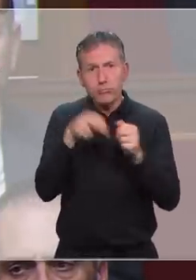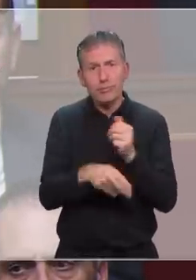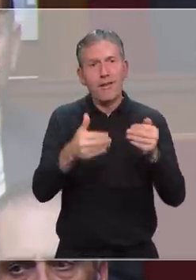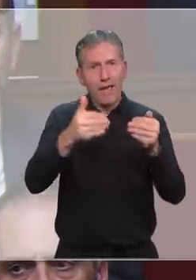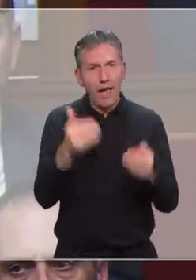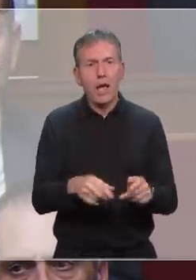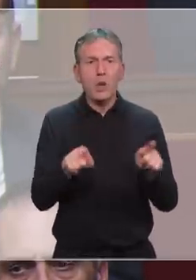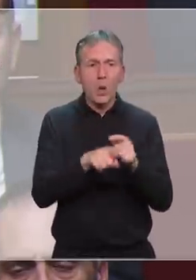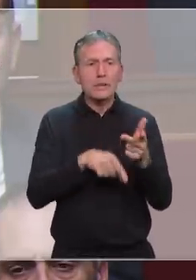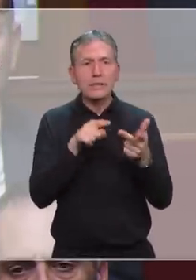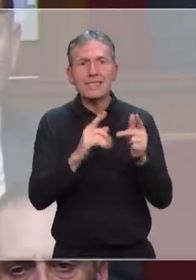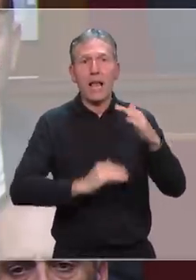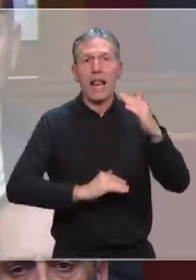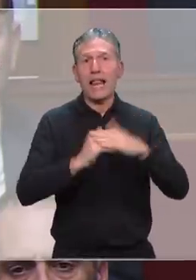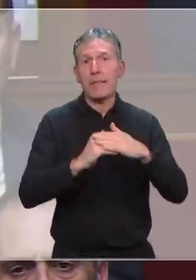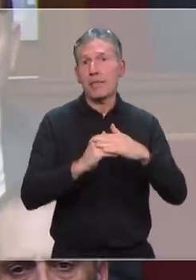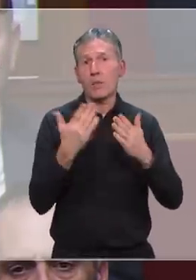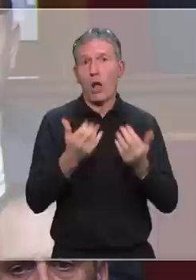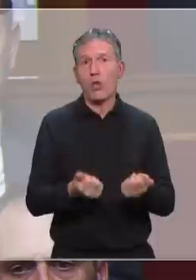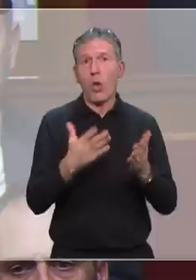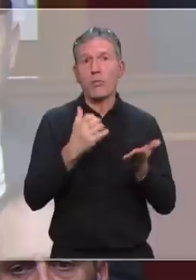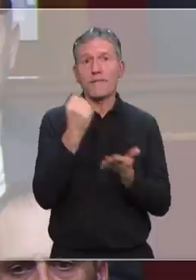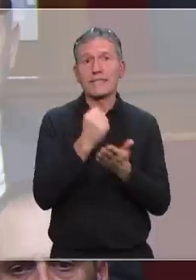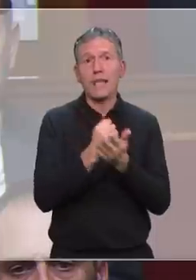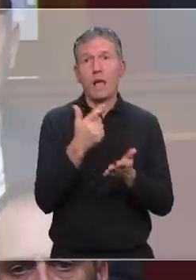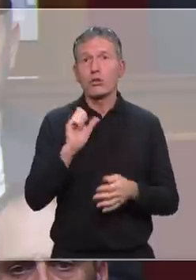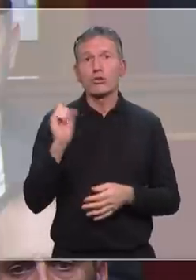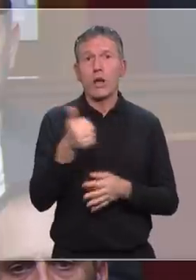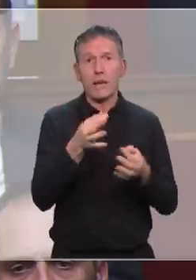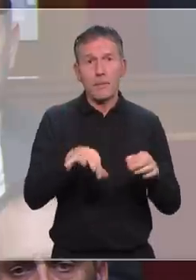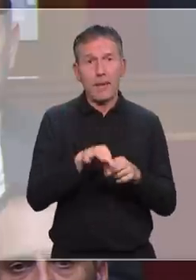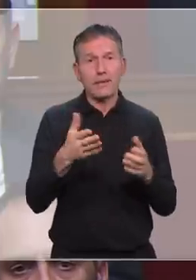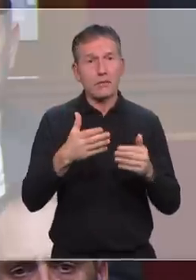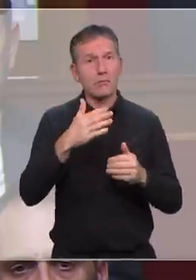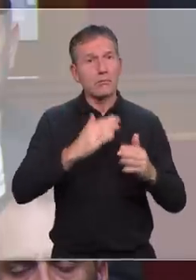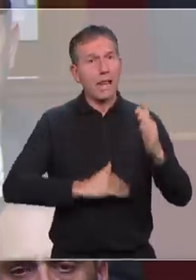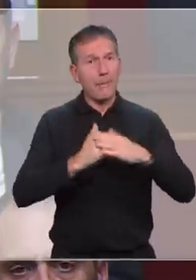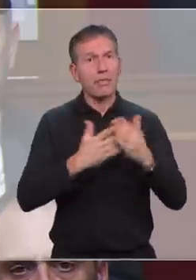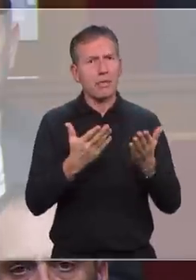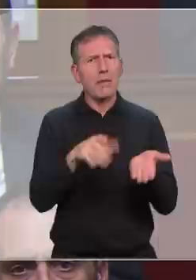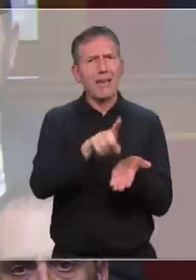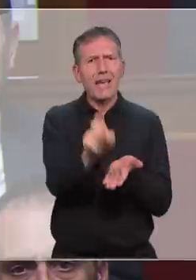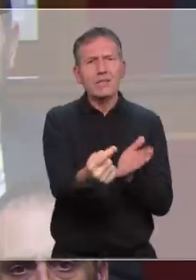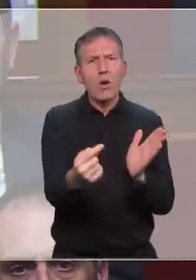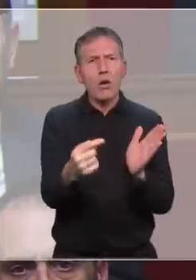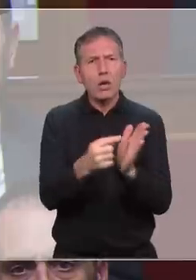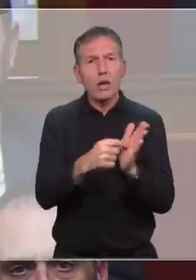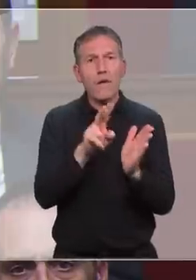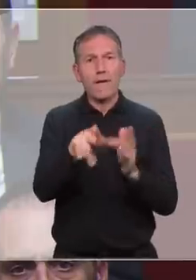au développement ou encore la limitation drastique du nombre de visas accordés par pays. Alors je vous pose la question, quand comptez-vous